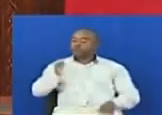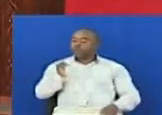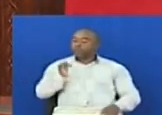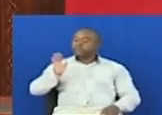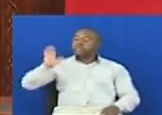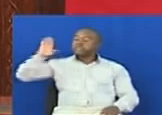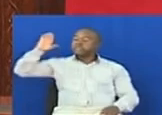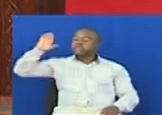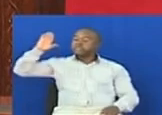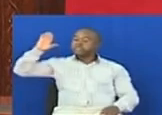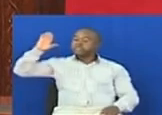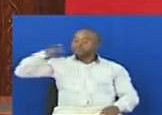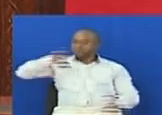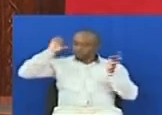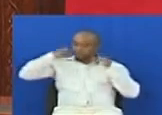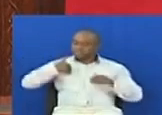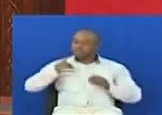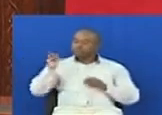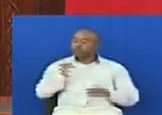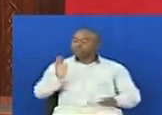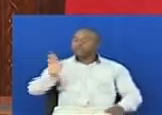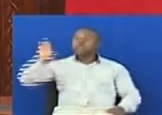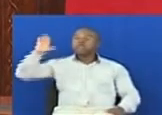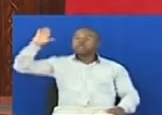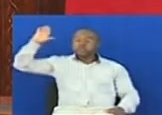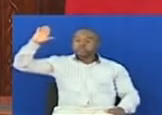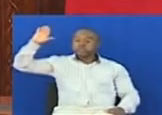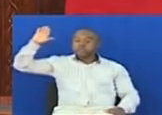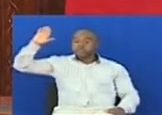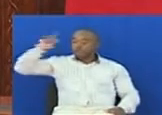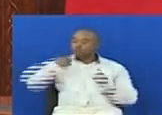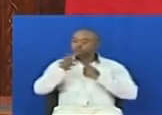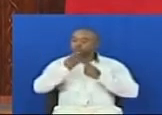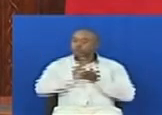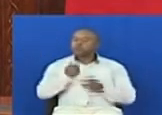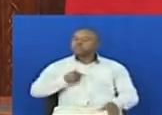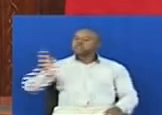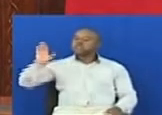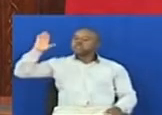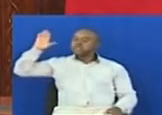muongo. Na mimi nimeshika Qur'ani ili niwe mkweli.